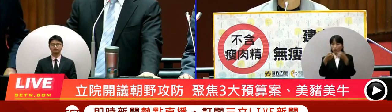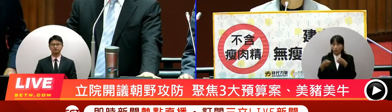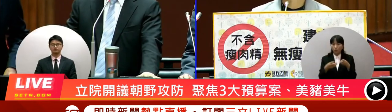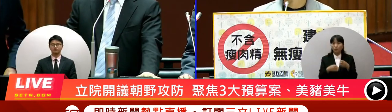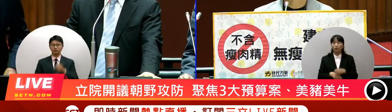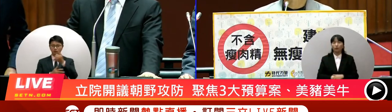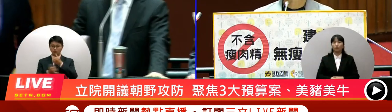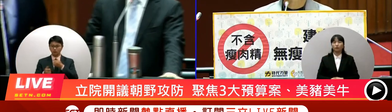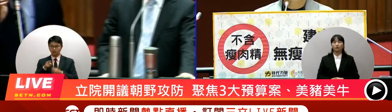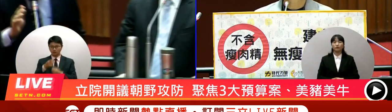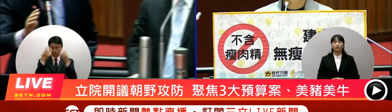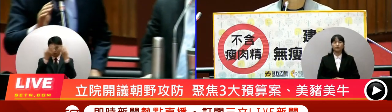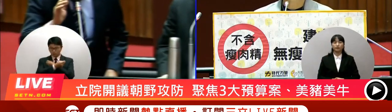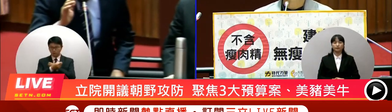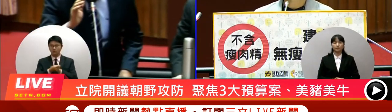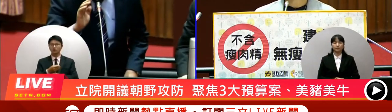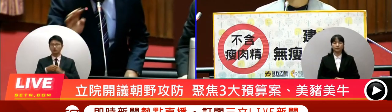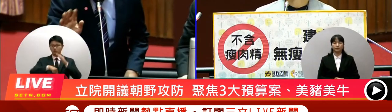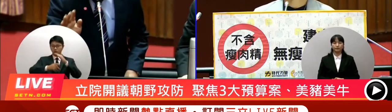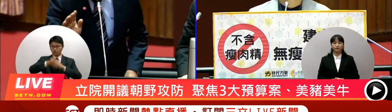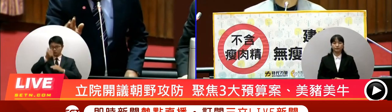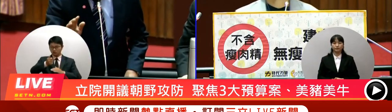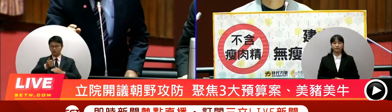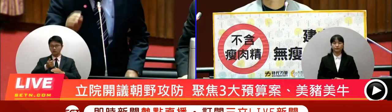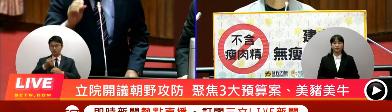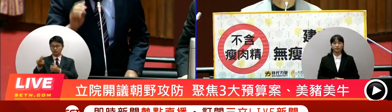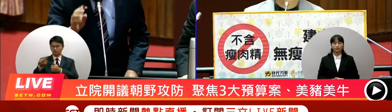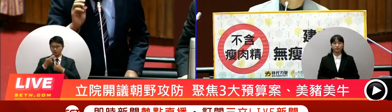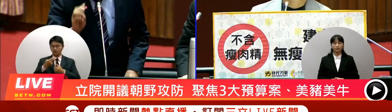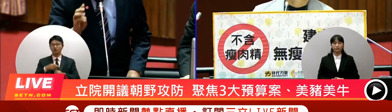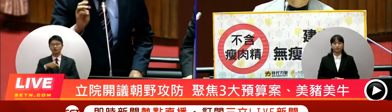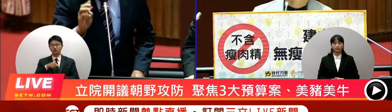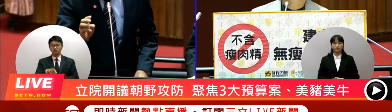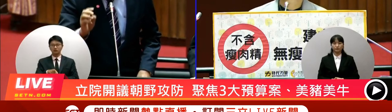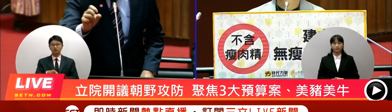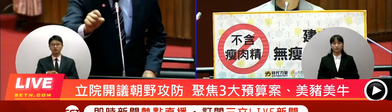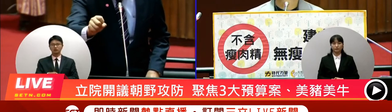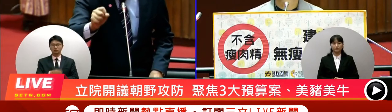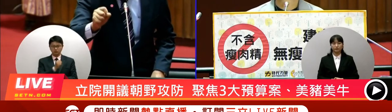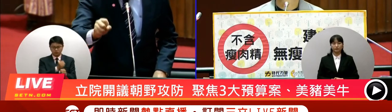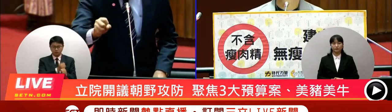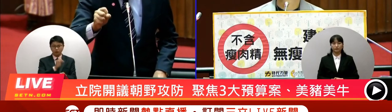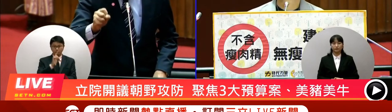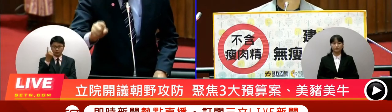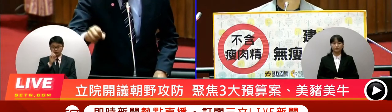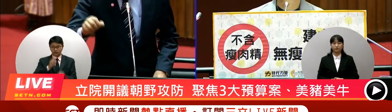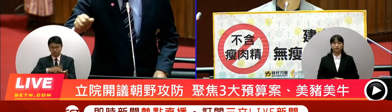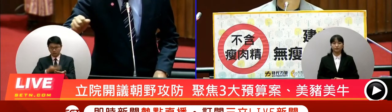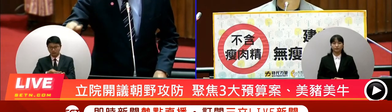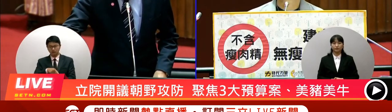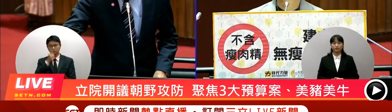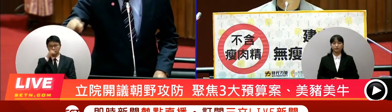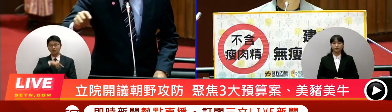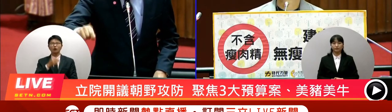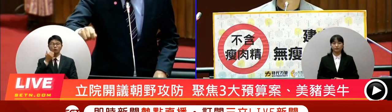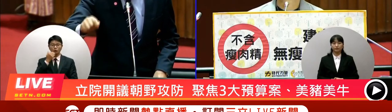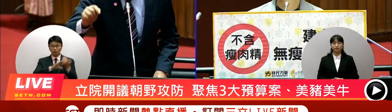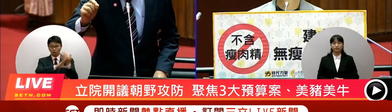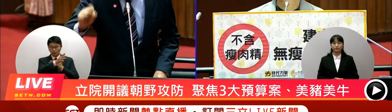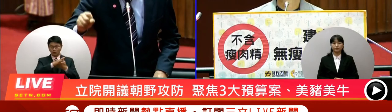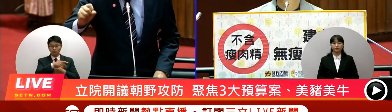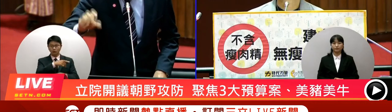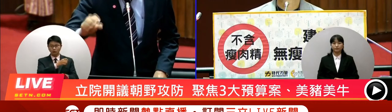完全误解。院长已经要求没有洗产地这件事情，即使实质转型进口国外的猪肉加工完，它